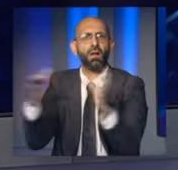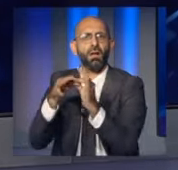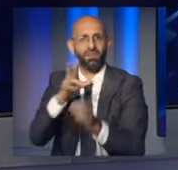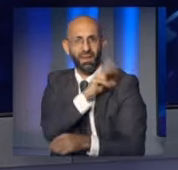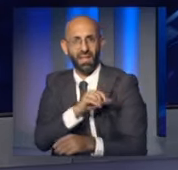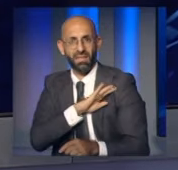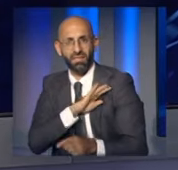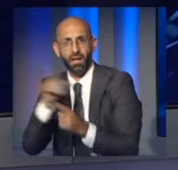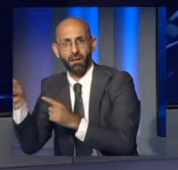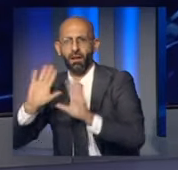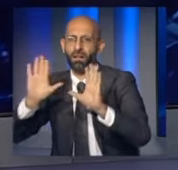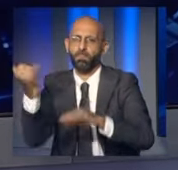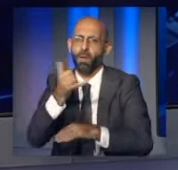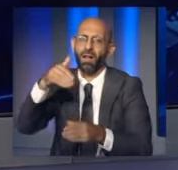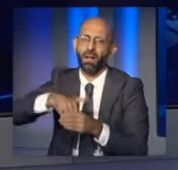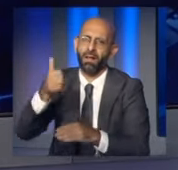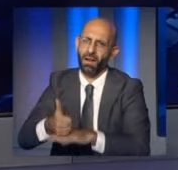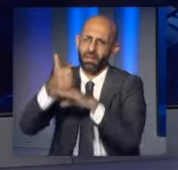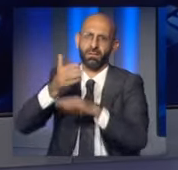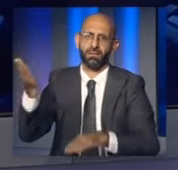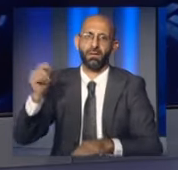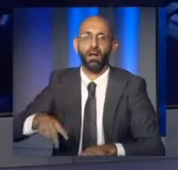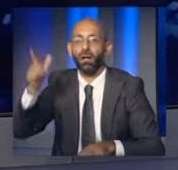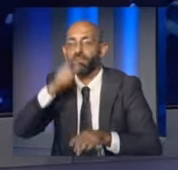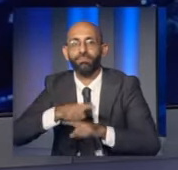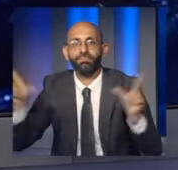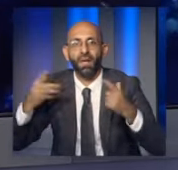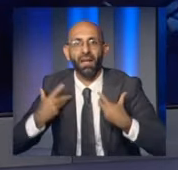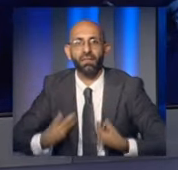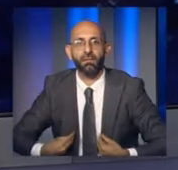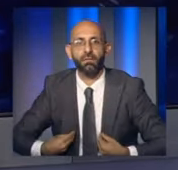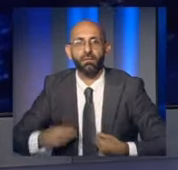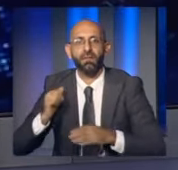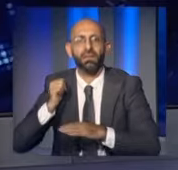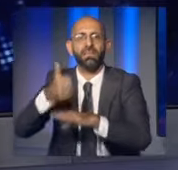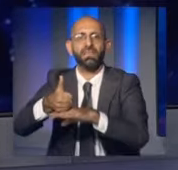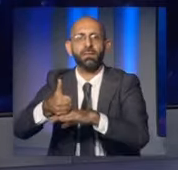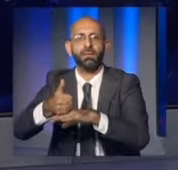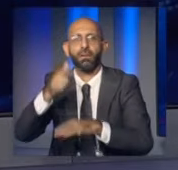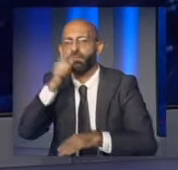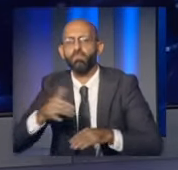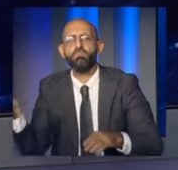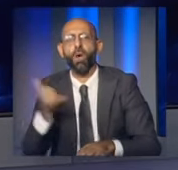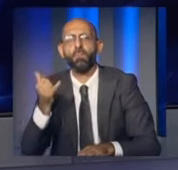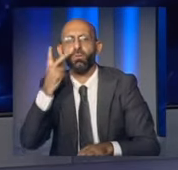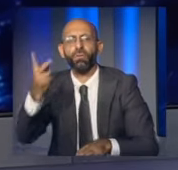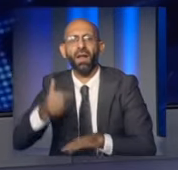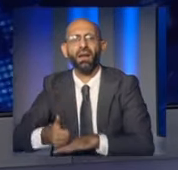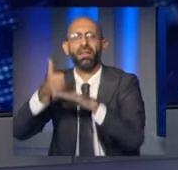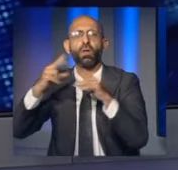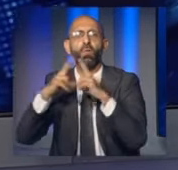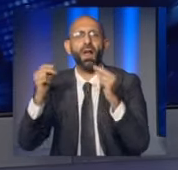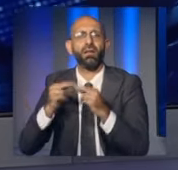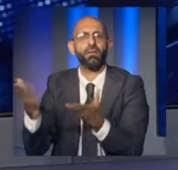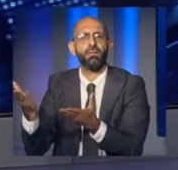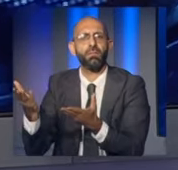للجمهورية رافضا ربطه بحرب غزة. في عظة القداس الإلهي بمناسبة عيد العنصرة وعيد تأسيس تل لوميير